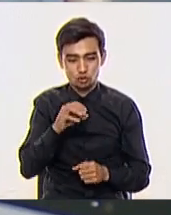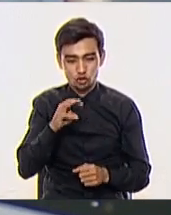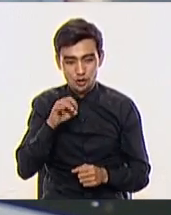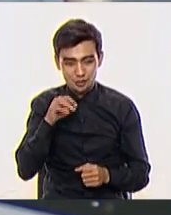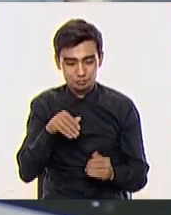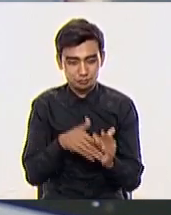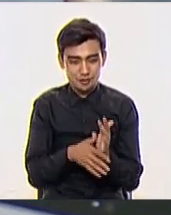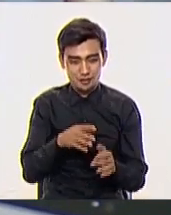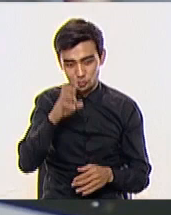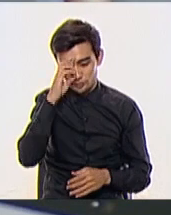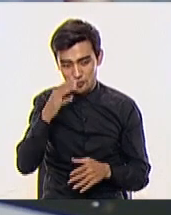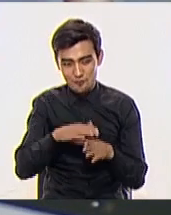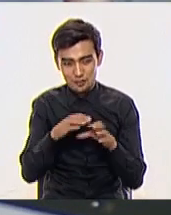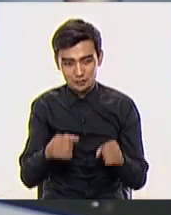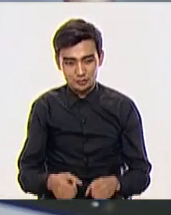имиджу государственной власти.